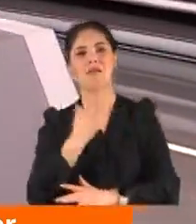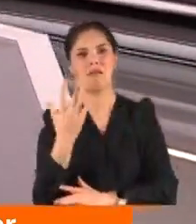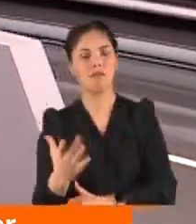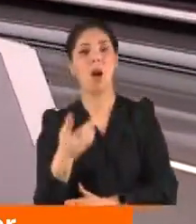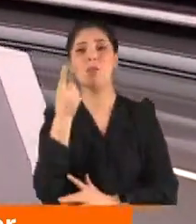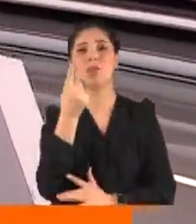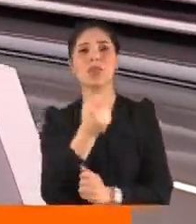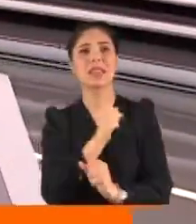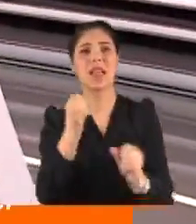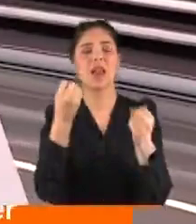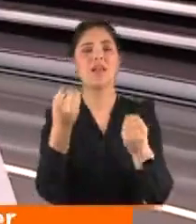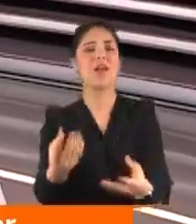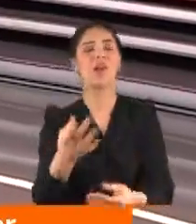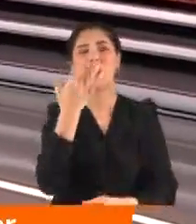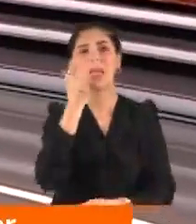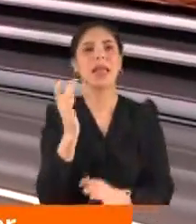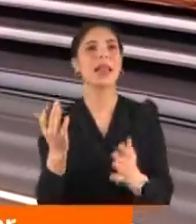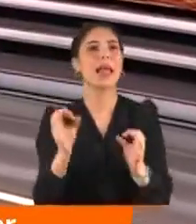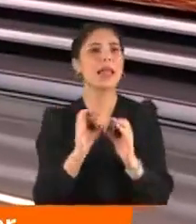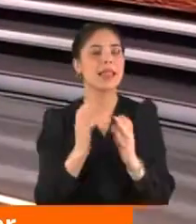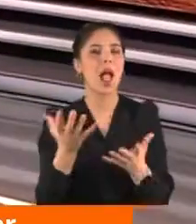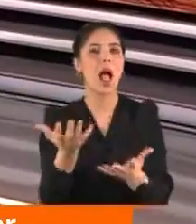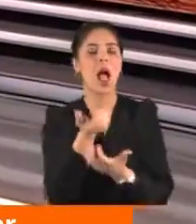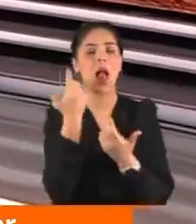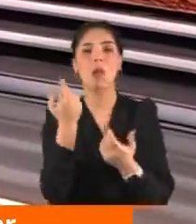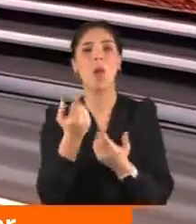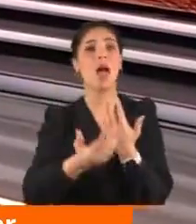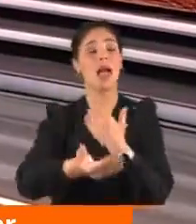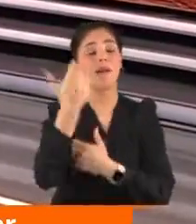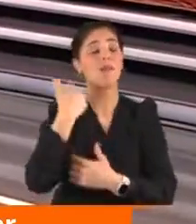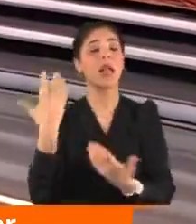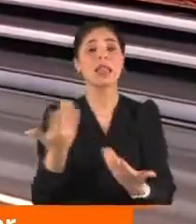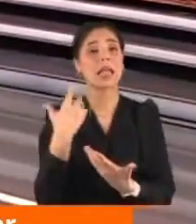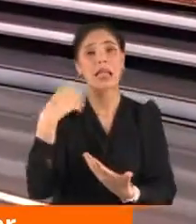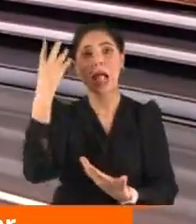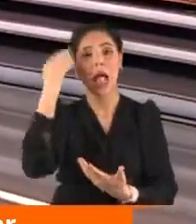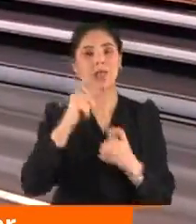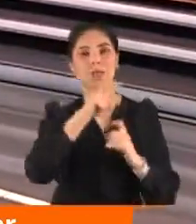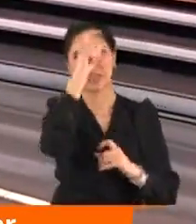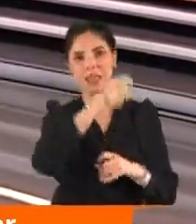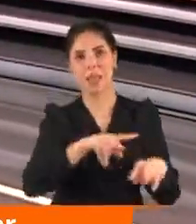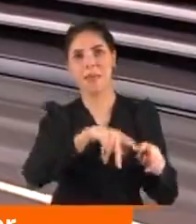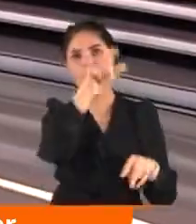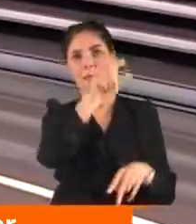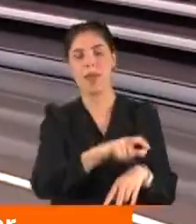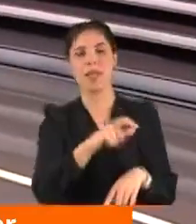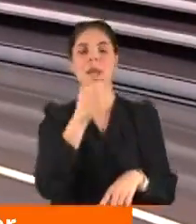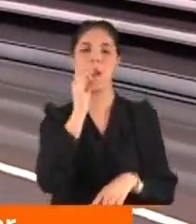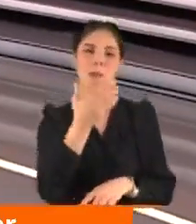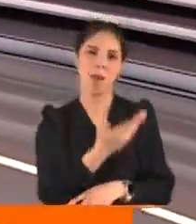ağzımızın tadını kaçıracak hileler neler? Almadan o sahtekarlığı nasıl anlayabiliriz? Samet Öztaylan ve Mehmet Şahin'in